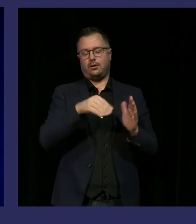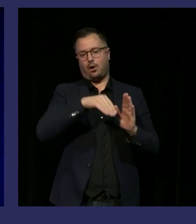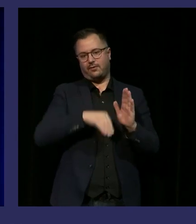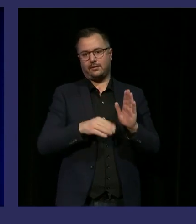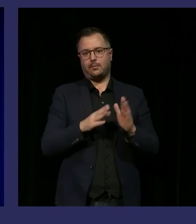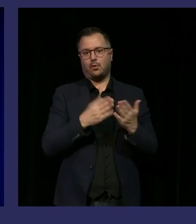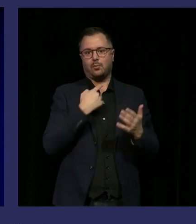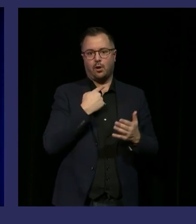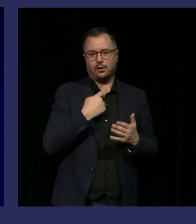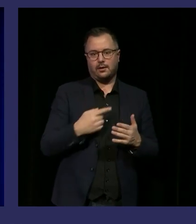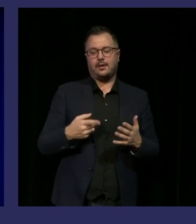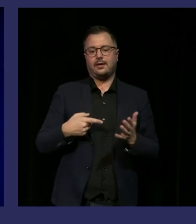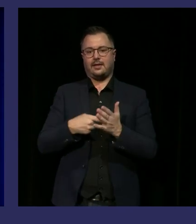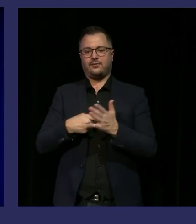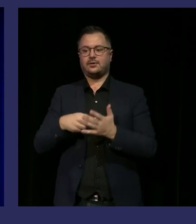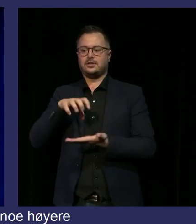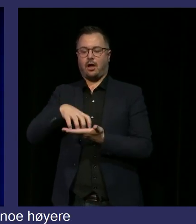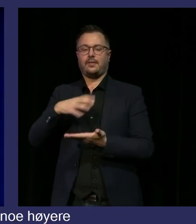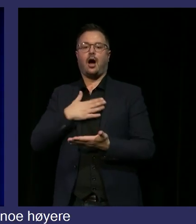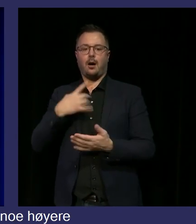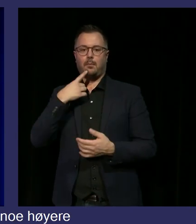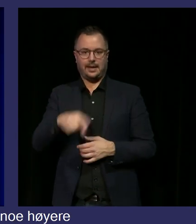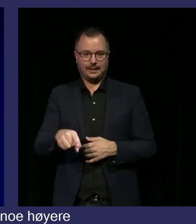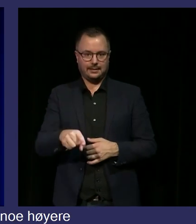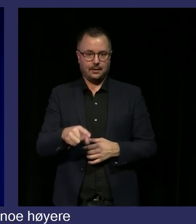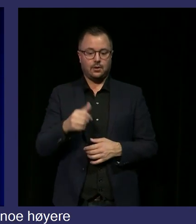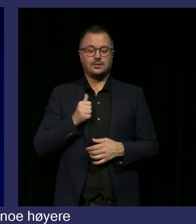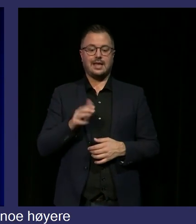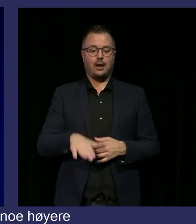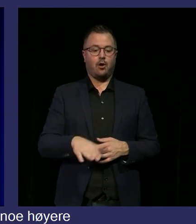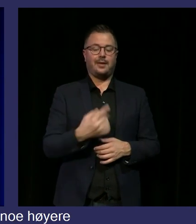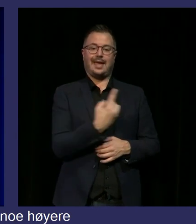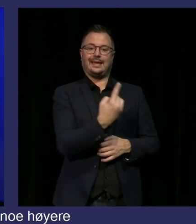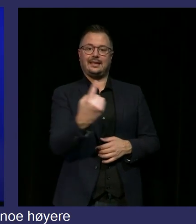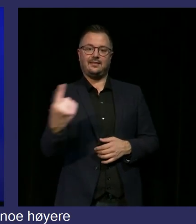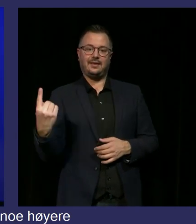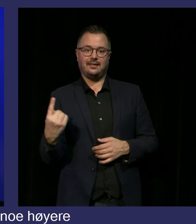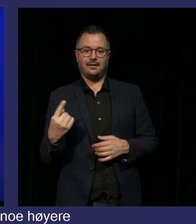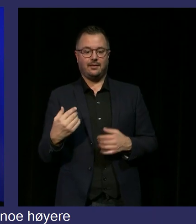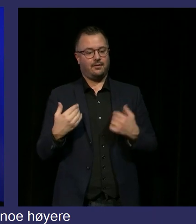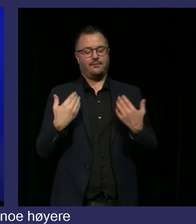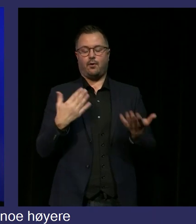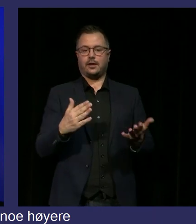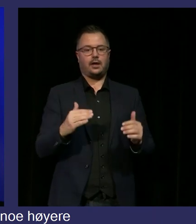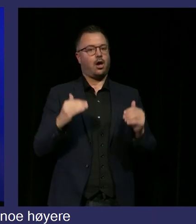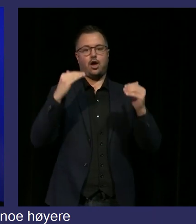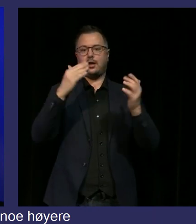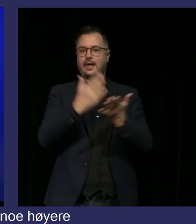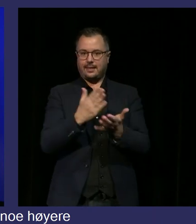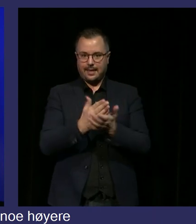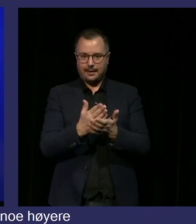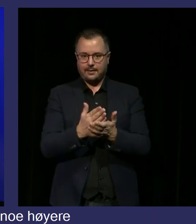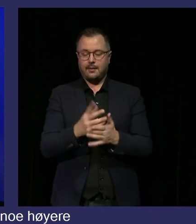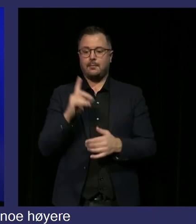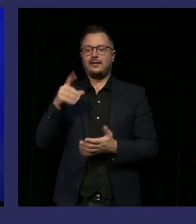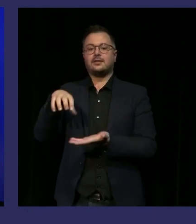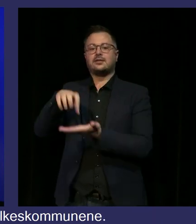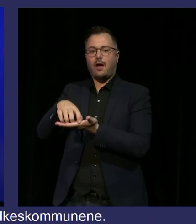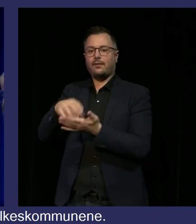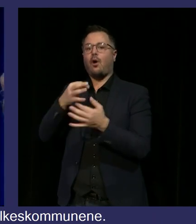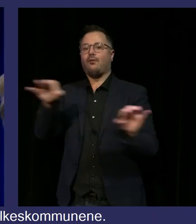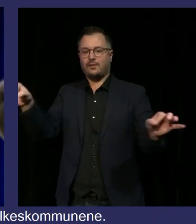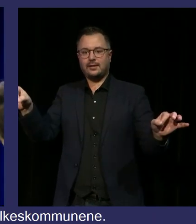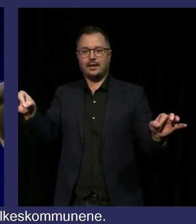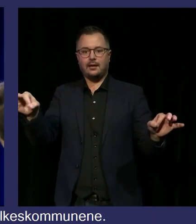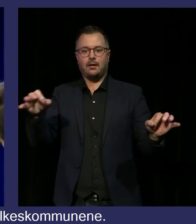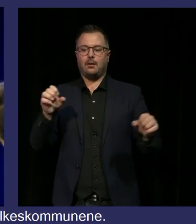at staten skal i alle fall ha sine plikter. Så selv om den enkeltindividet ikke kommer til å få noe høyere rettigheter, så vil staten og det offentlige